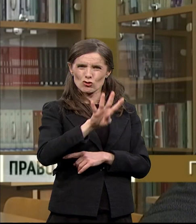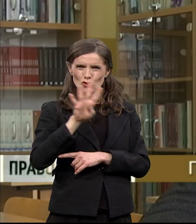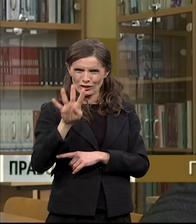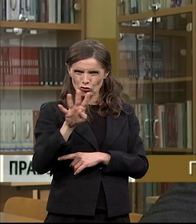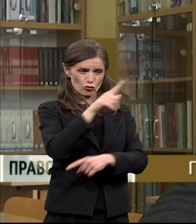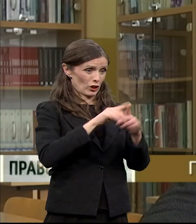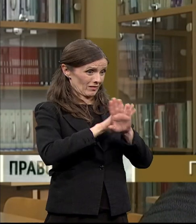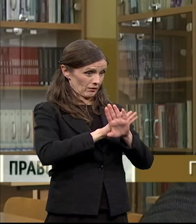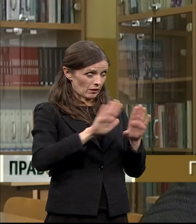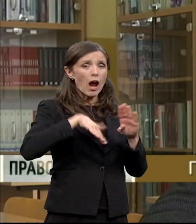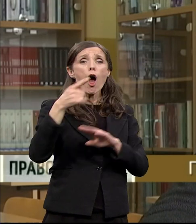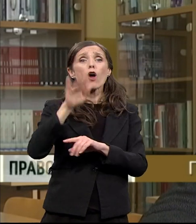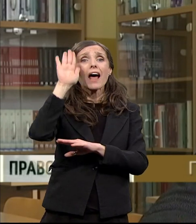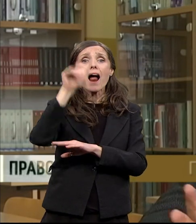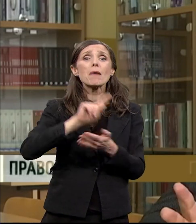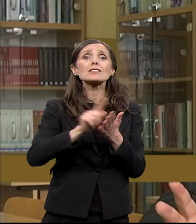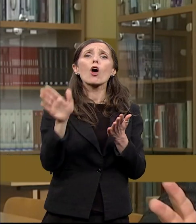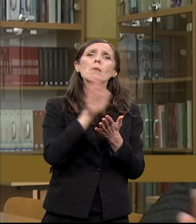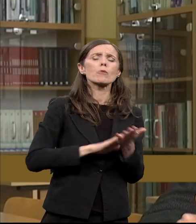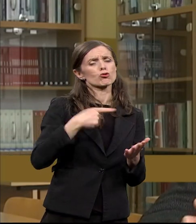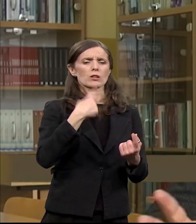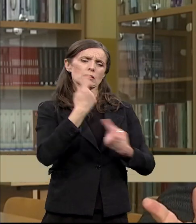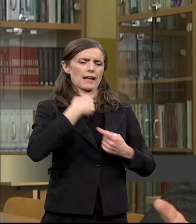Albanci samozvano krenuli da vrše